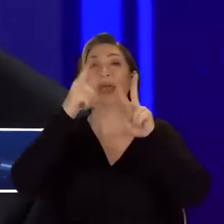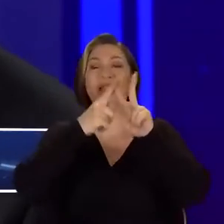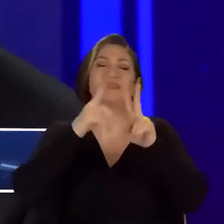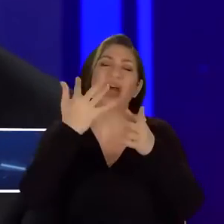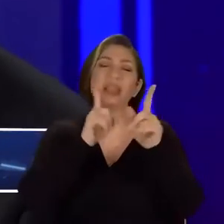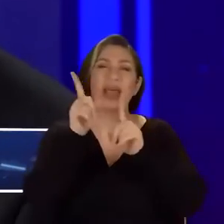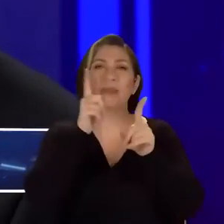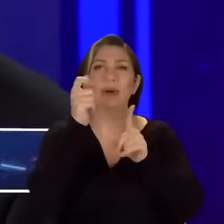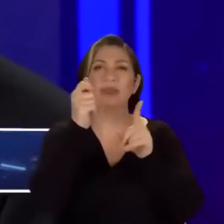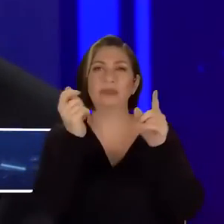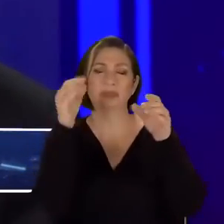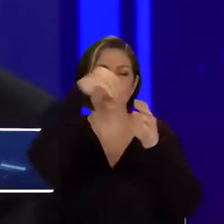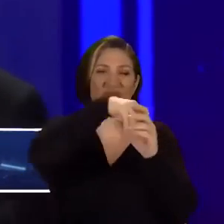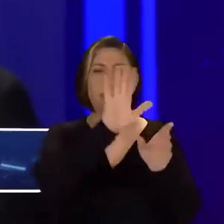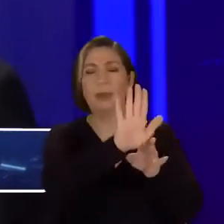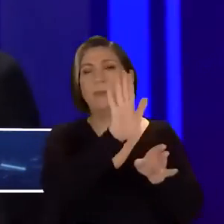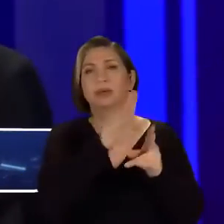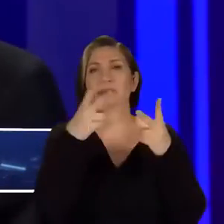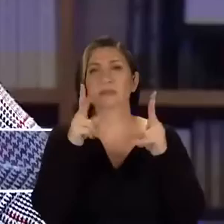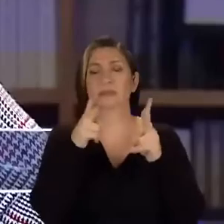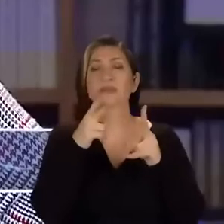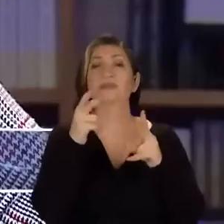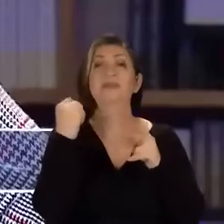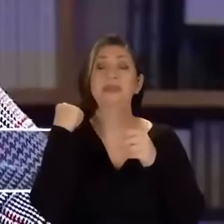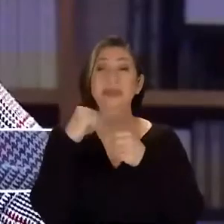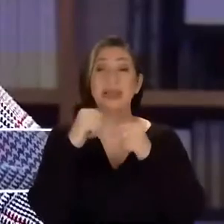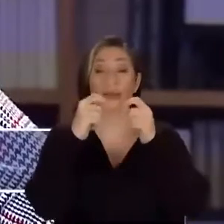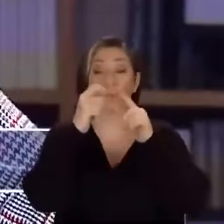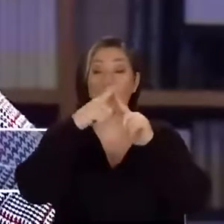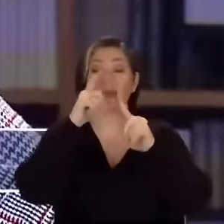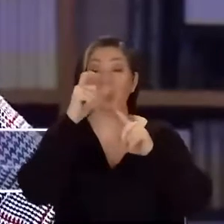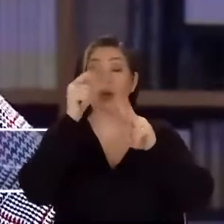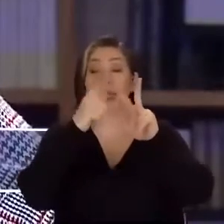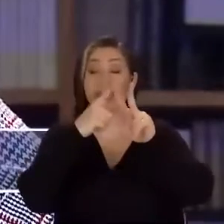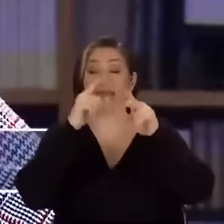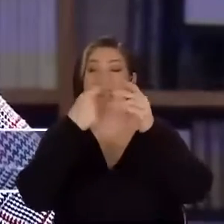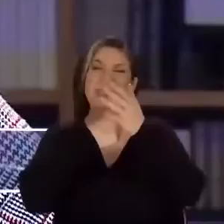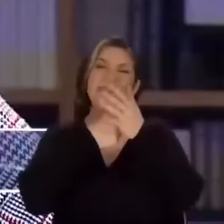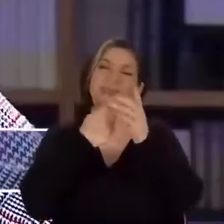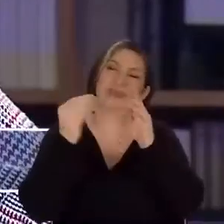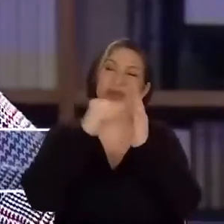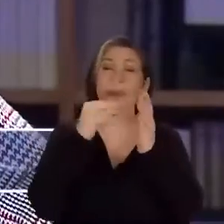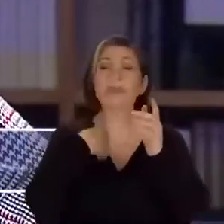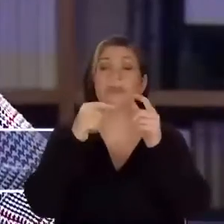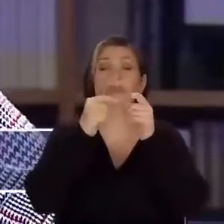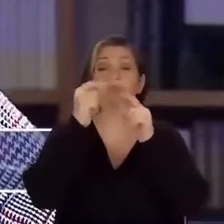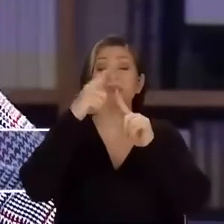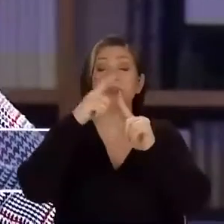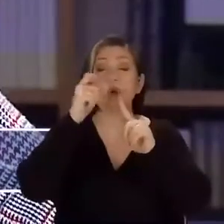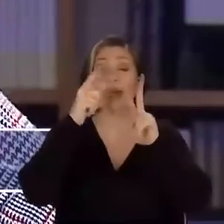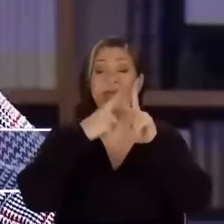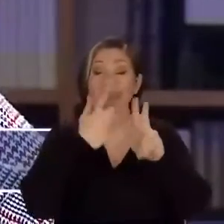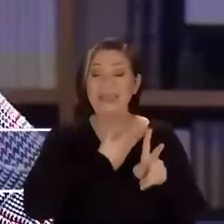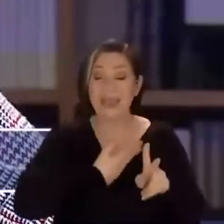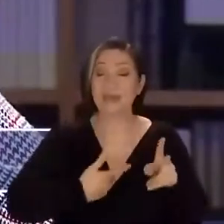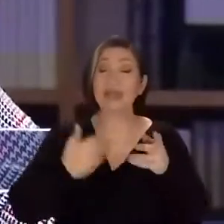coin, yani banka zaten hangi coinlerle çalışıyorsa. Yine jenerik olarak Bitcoin'i söylüyorum. Bizim Bitcoin'le ilgili sevgimiz,